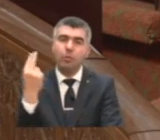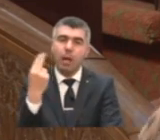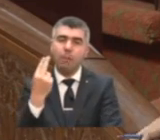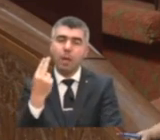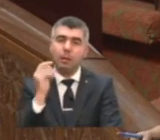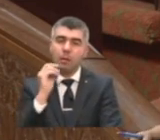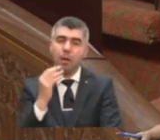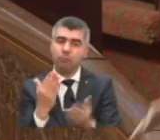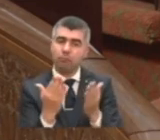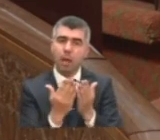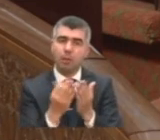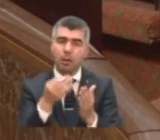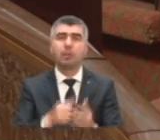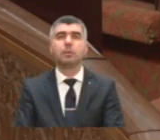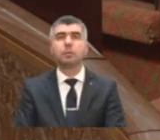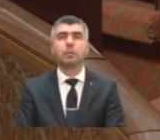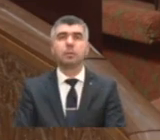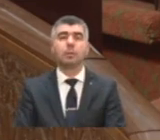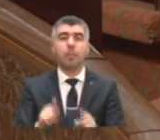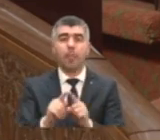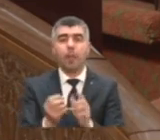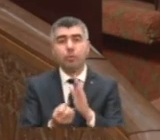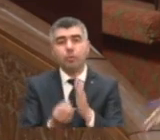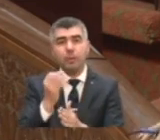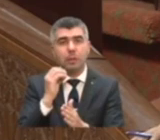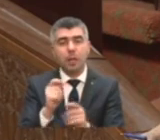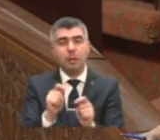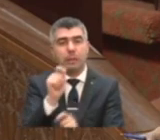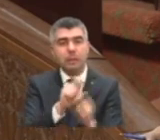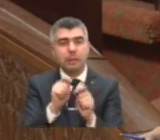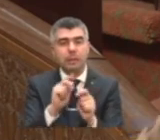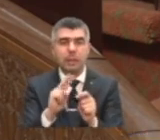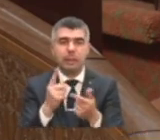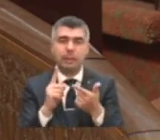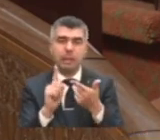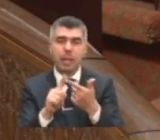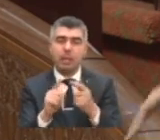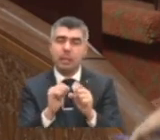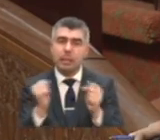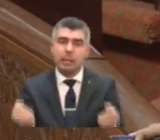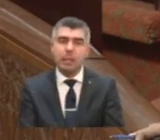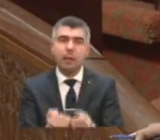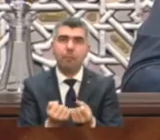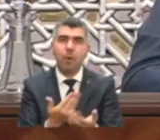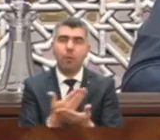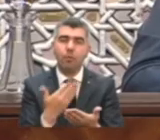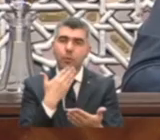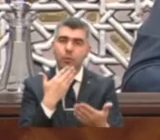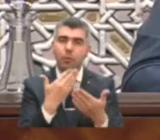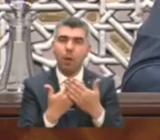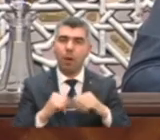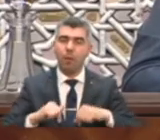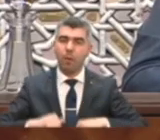وكما كتعرفوا الحكومة تنكبوا حاليا على تنزيل المرحلة الثانية للاستراتيجية الوطنية للتنمية المستدامة اللي من خلالها كنحققوا واحد المجموعة